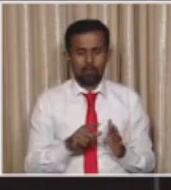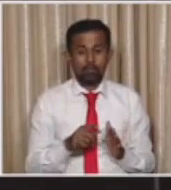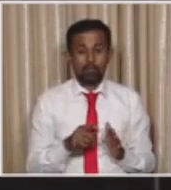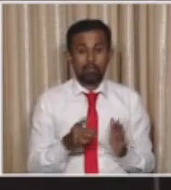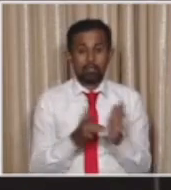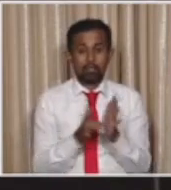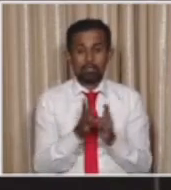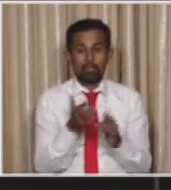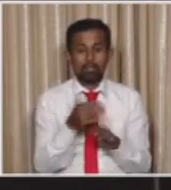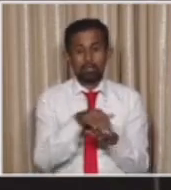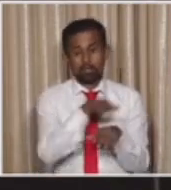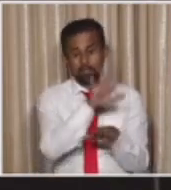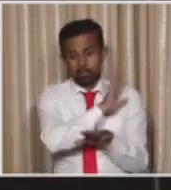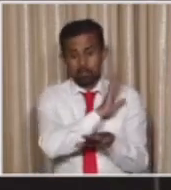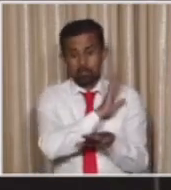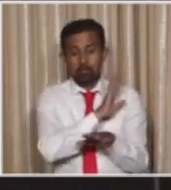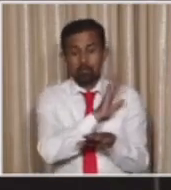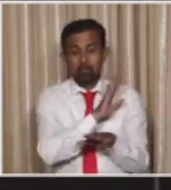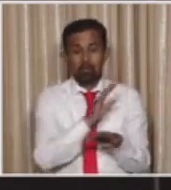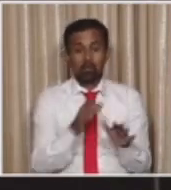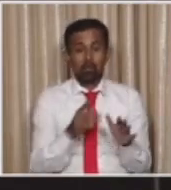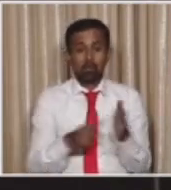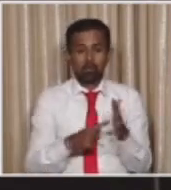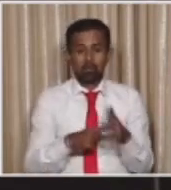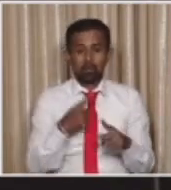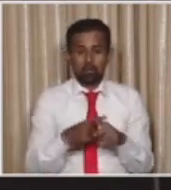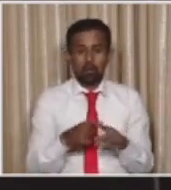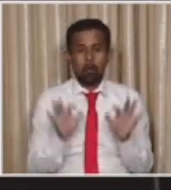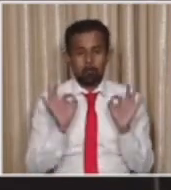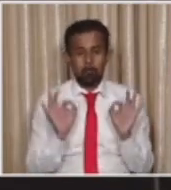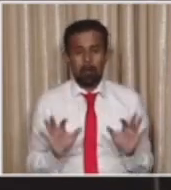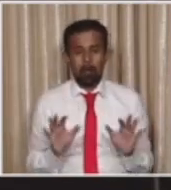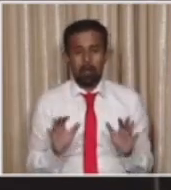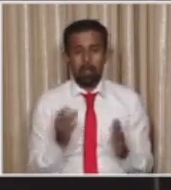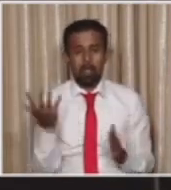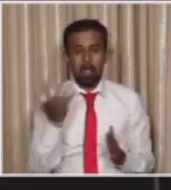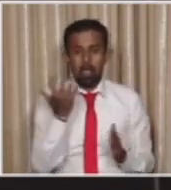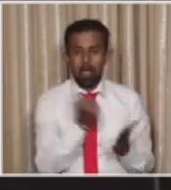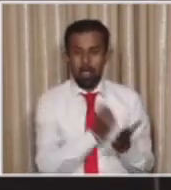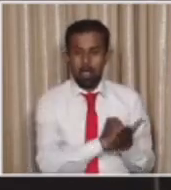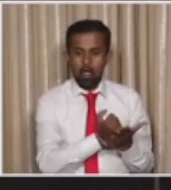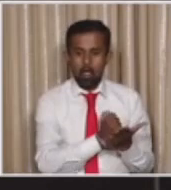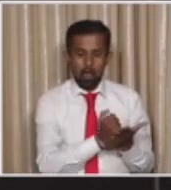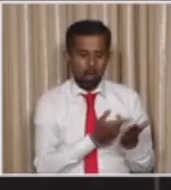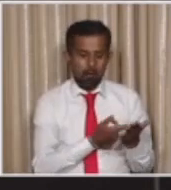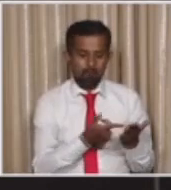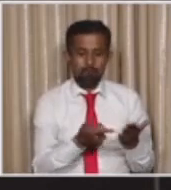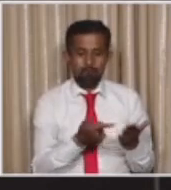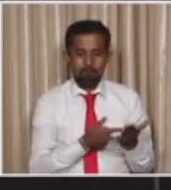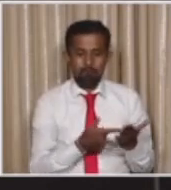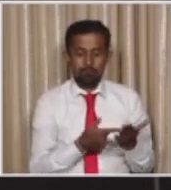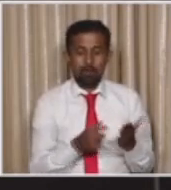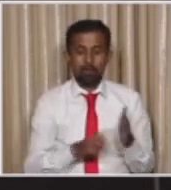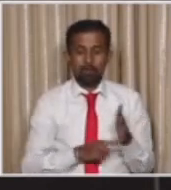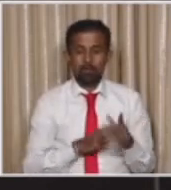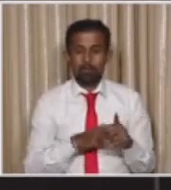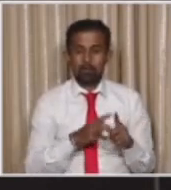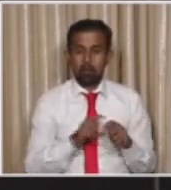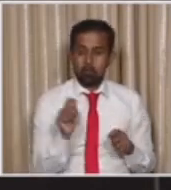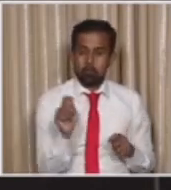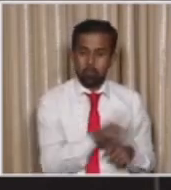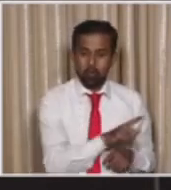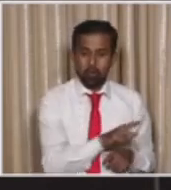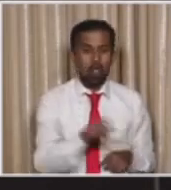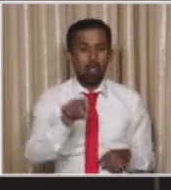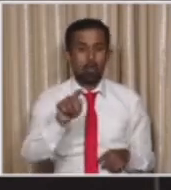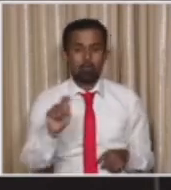සිට සංවිධානාත්මක බදු ක්‍රමයක් තමයි අපිට තිබ්බේ. ශිලා ලේඛනවල සඳහන් වෙනවා කා වෙනුවෙන්ද බදු ගෙවන්නේ,